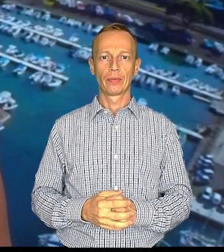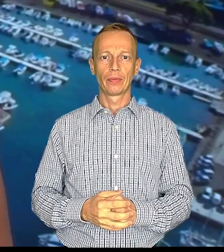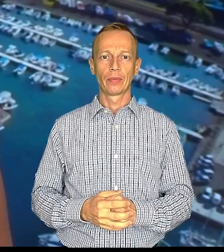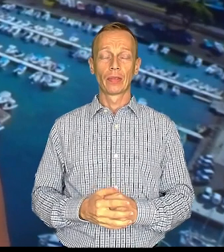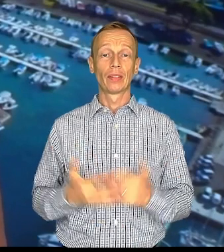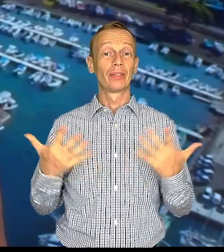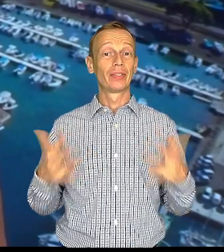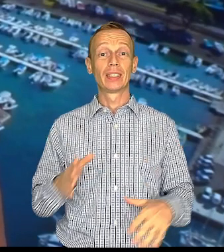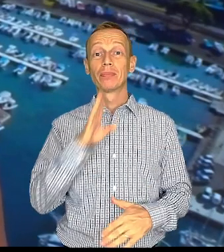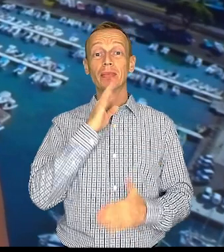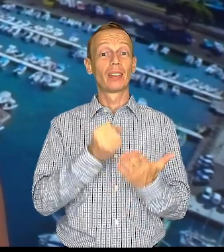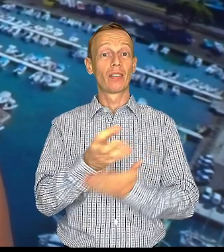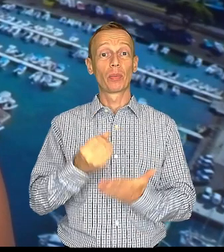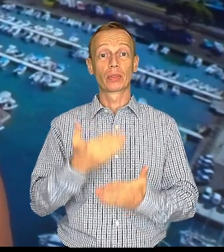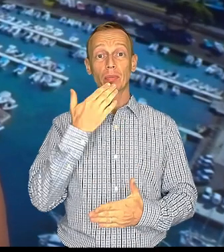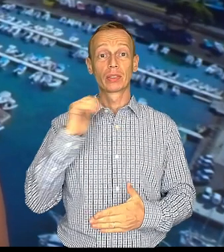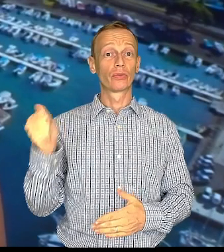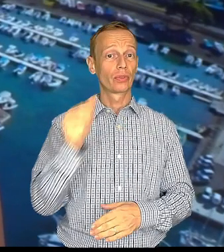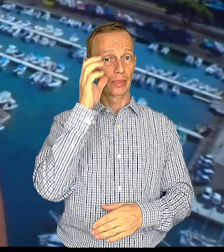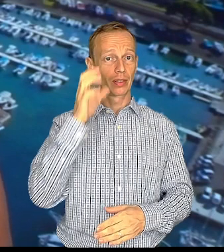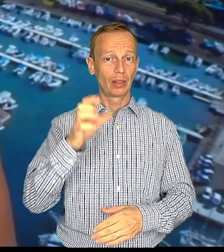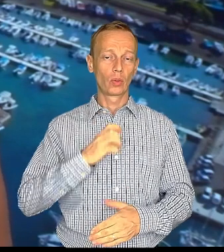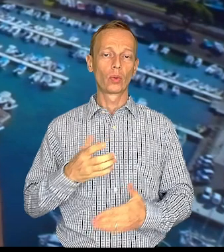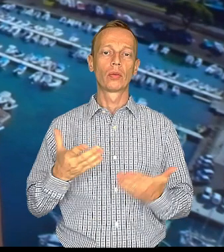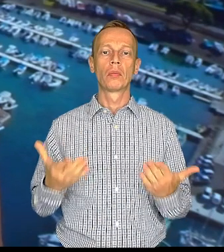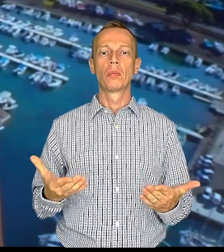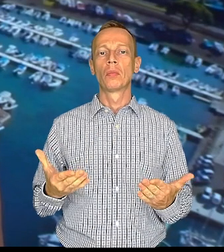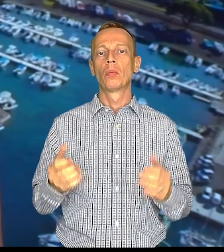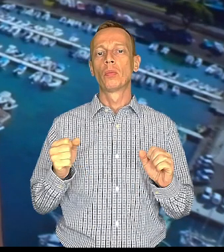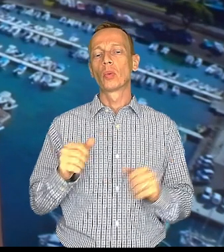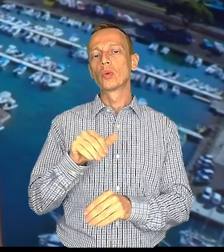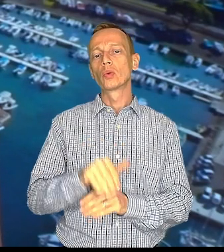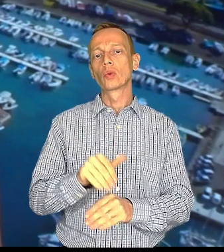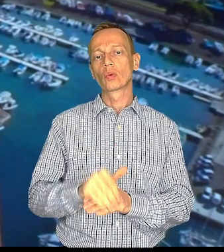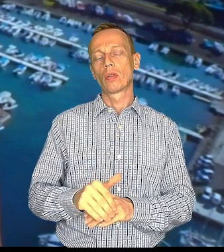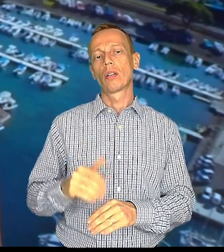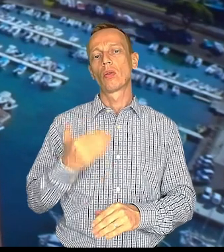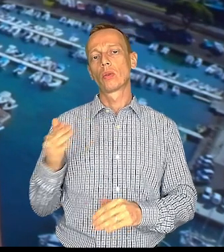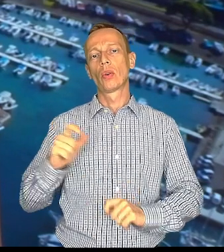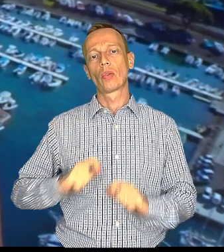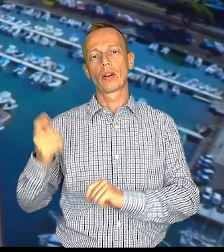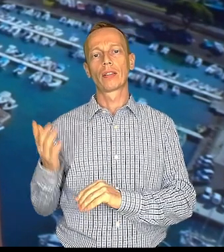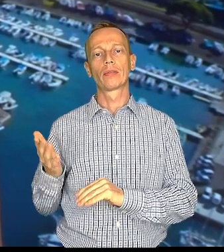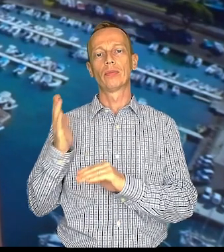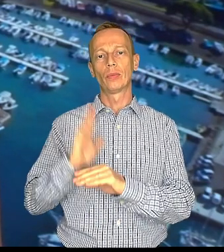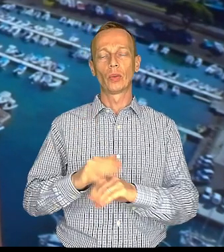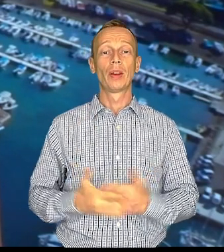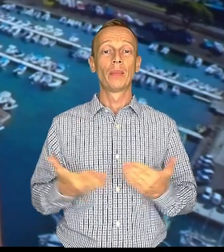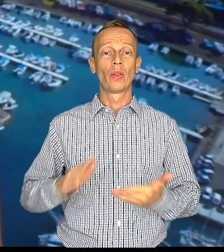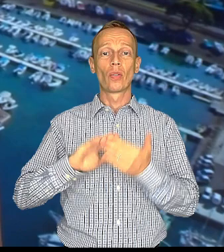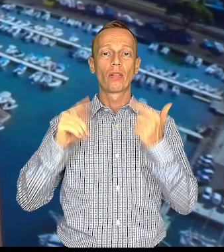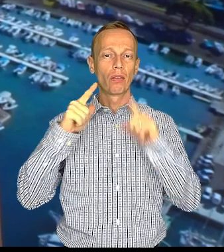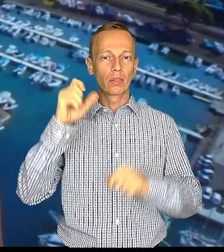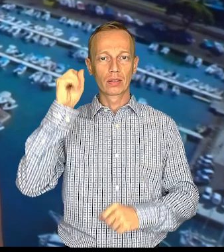sincères condoléances. Voilà, c'est la fin de ce journal. Merci beaucoup de l'avoir suivi. Vous aurez le plaisir de retrouver ce soir Chiquita Teiva